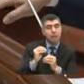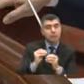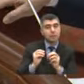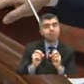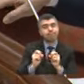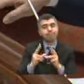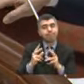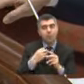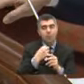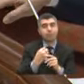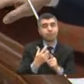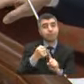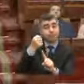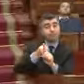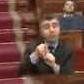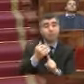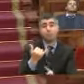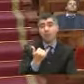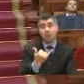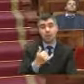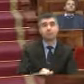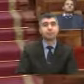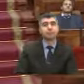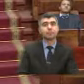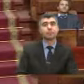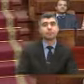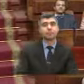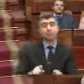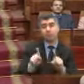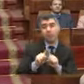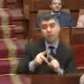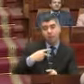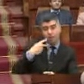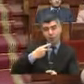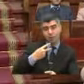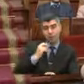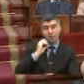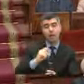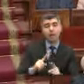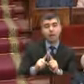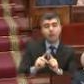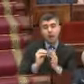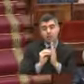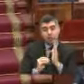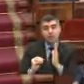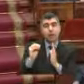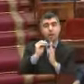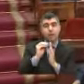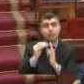كافي. السيد الوزير، وأنتم تتحدثون على هذا التصنيف، التصنيف الحقيقي هو رضا